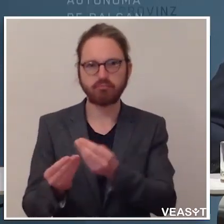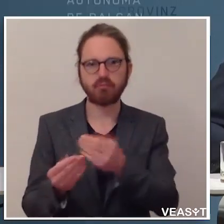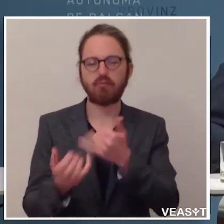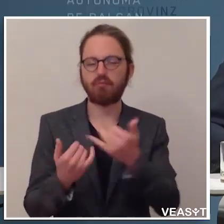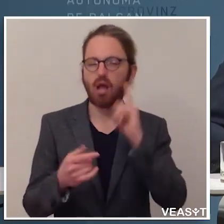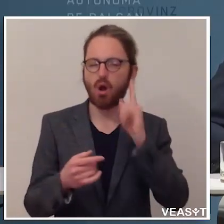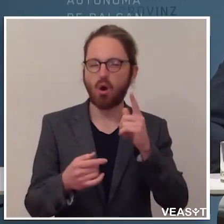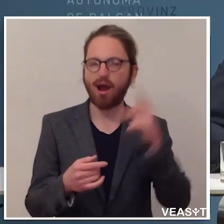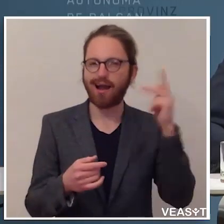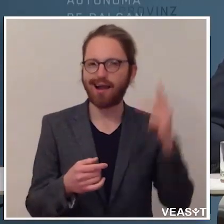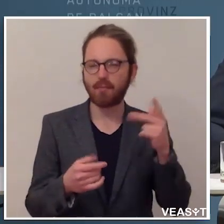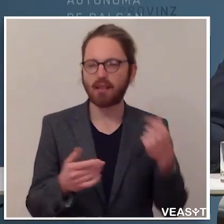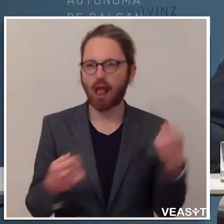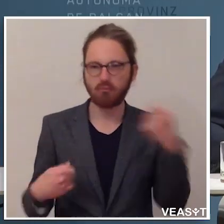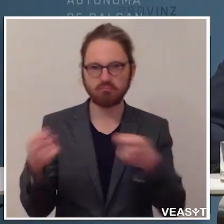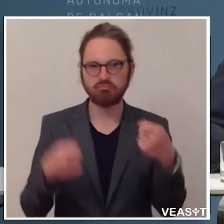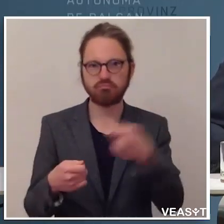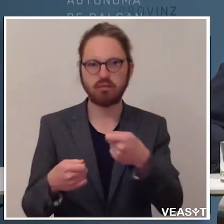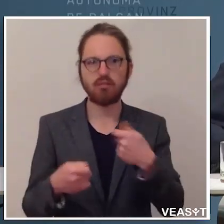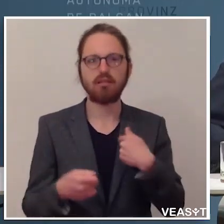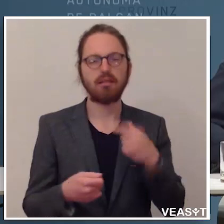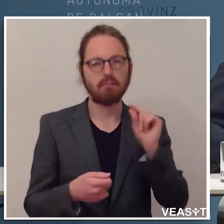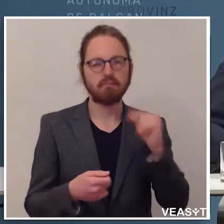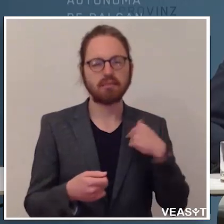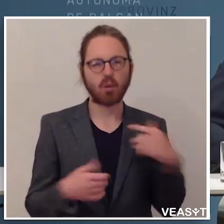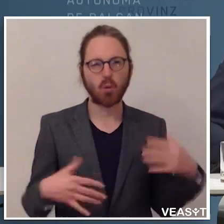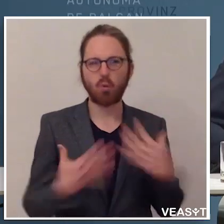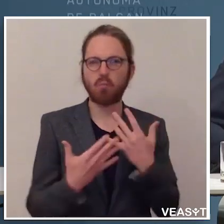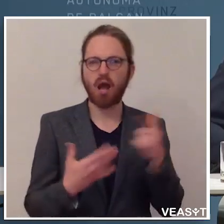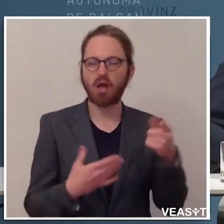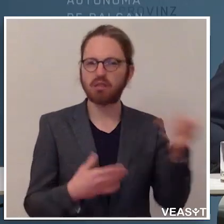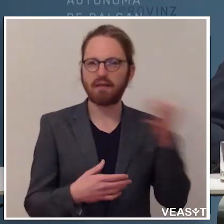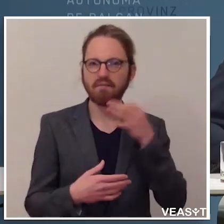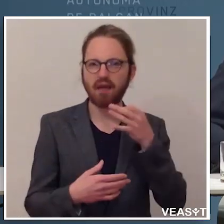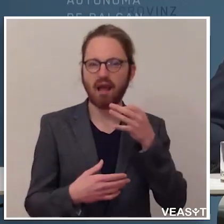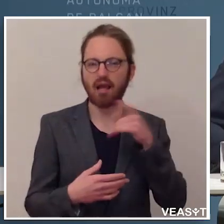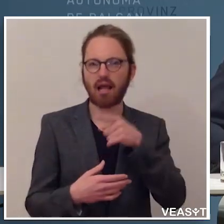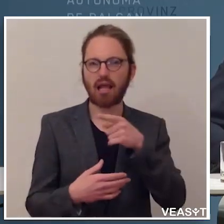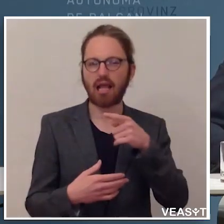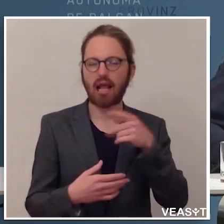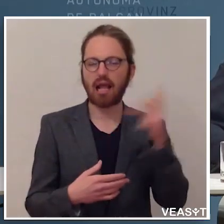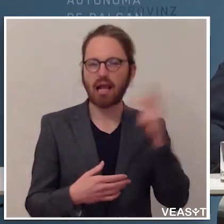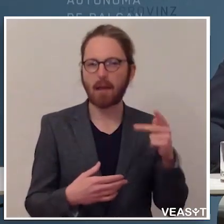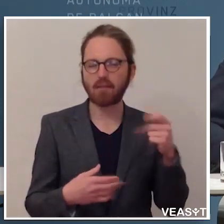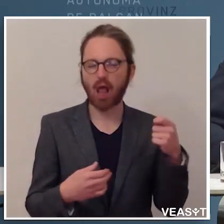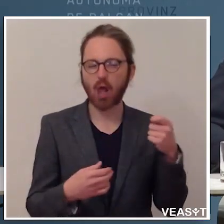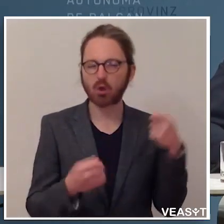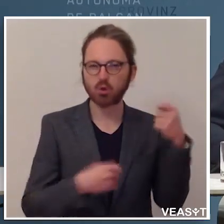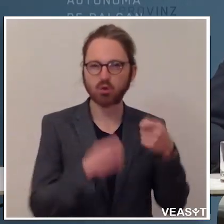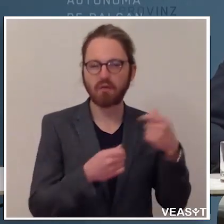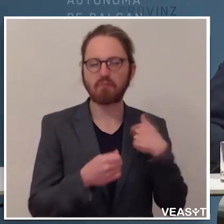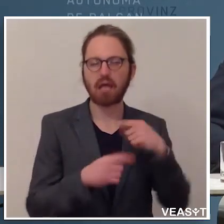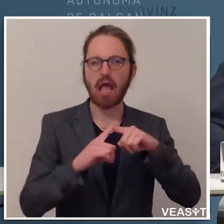konkrete Kapitalzuführung. Ich bin ein bisschen überrascht jetzt über die Frage der Kapitalzuweisung. Wir hatten uns andere